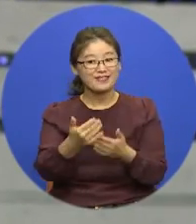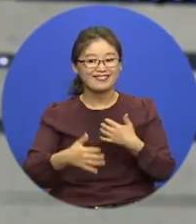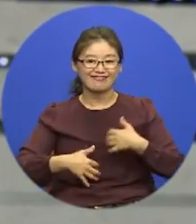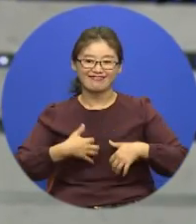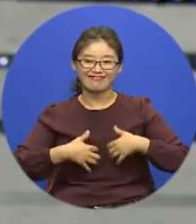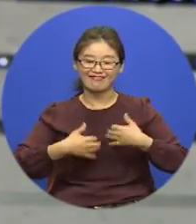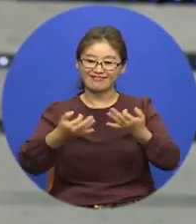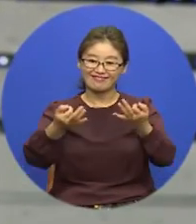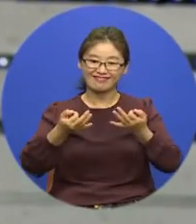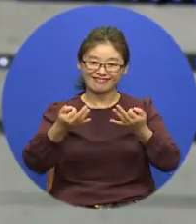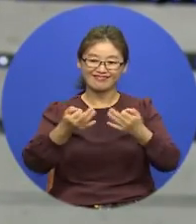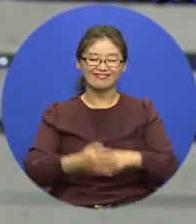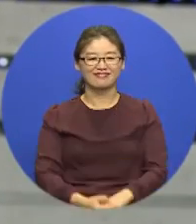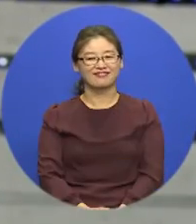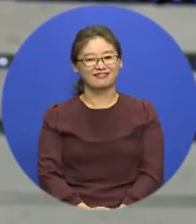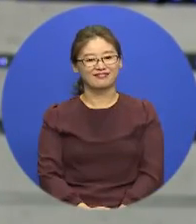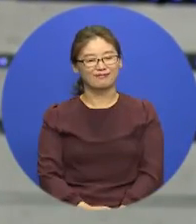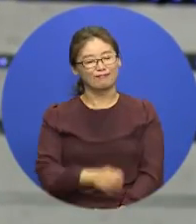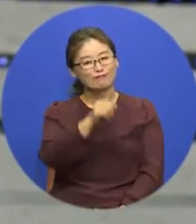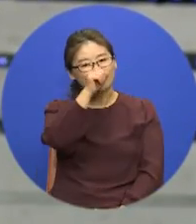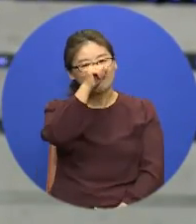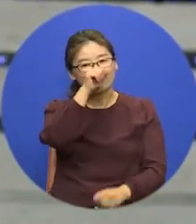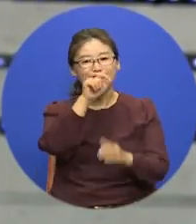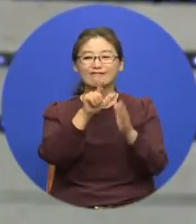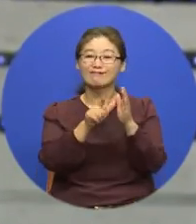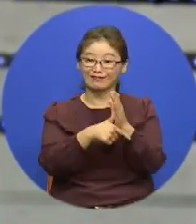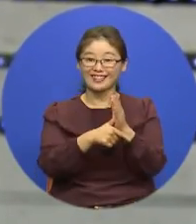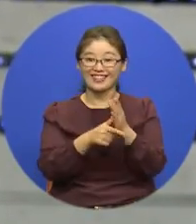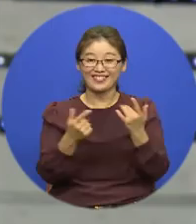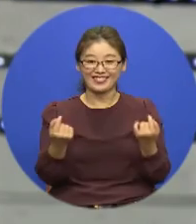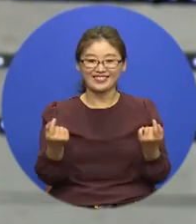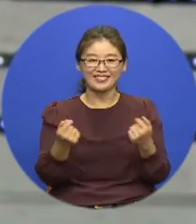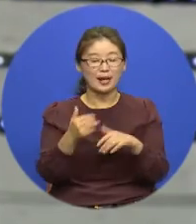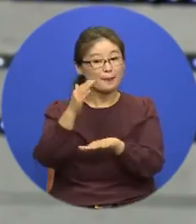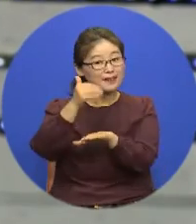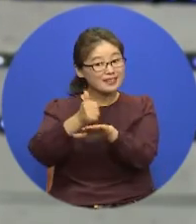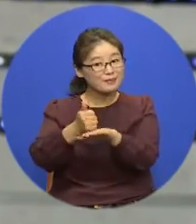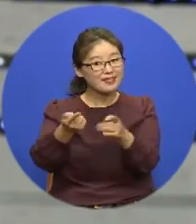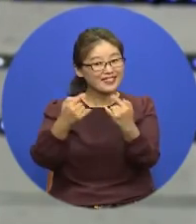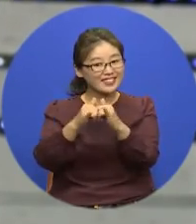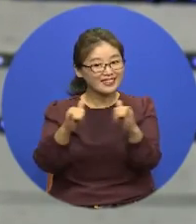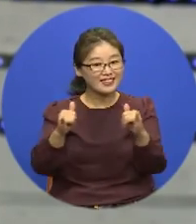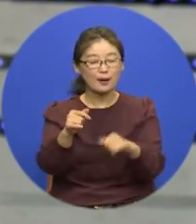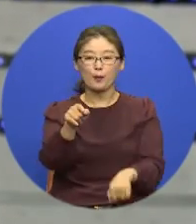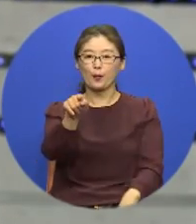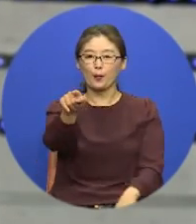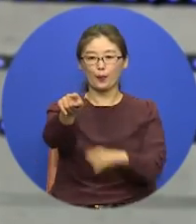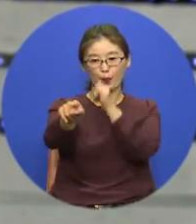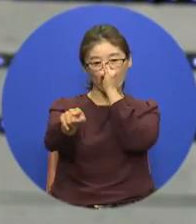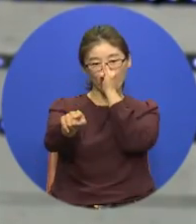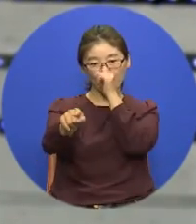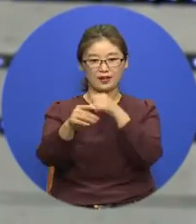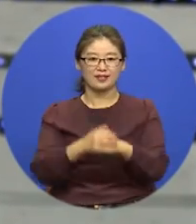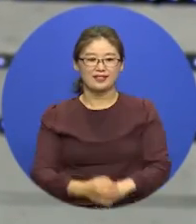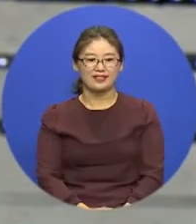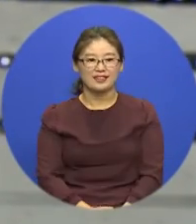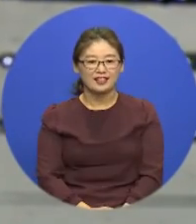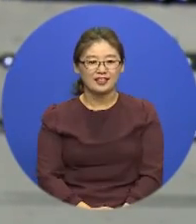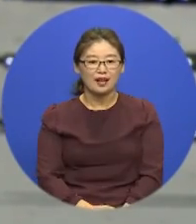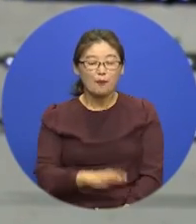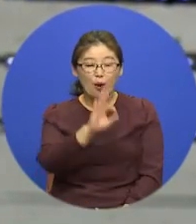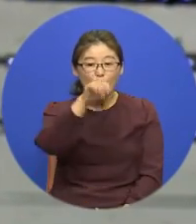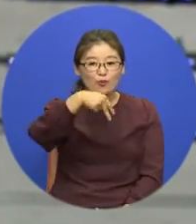함께 주시니까 아주 재밌는 시간이 된 것 같아요. 이제 마지막 촬영자. 아, 벌써 보이네요. 우신 양은 날고